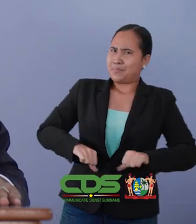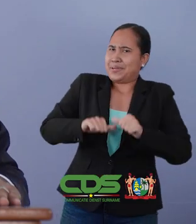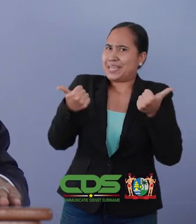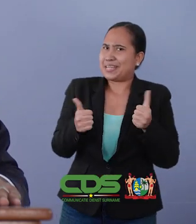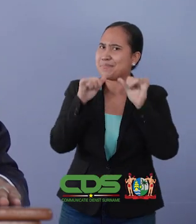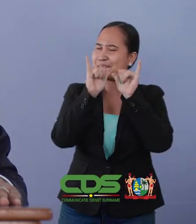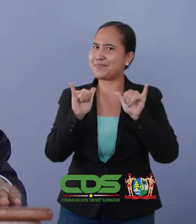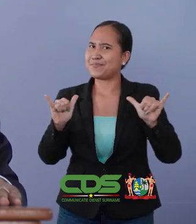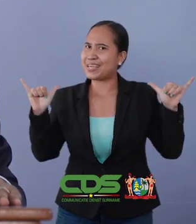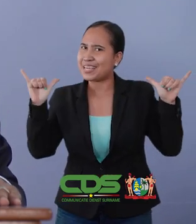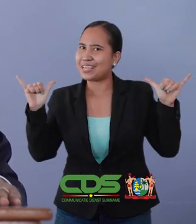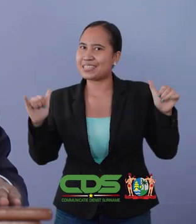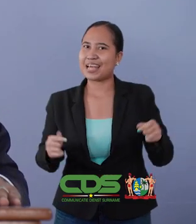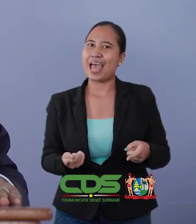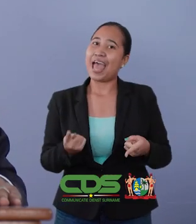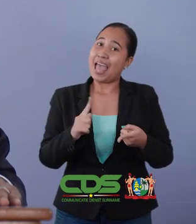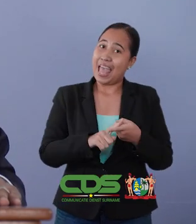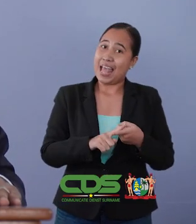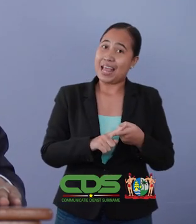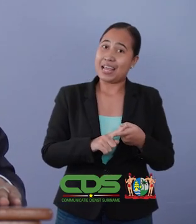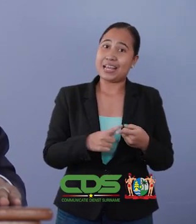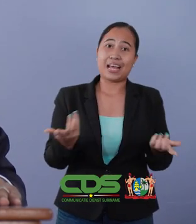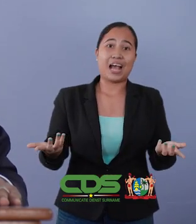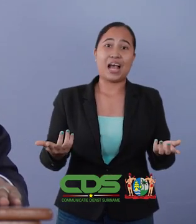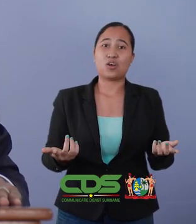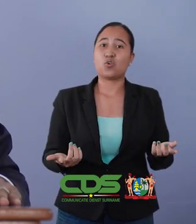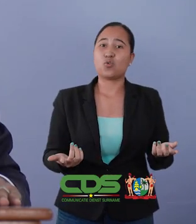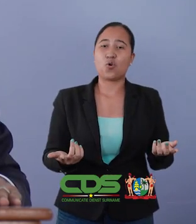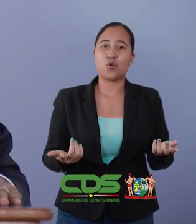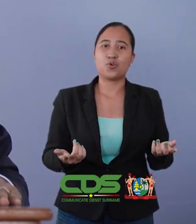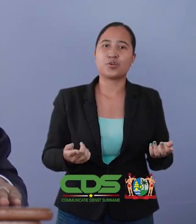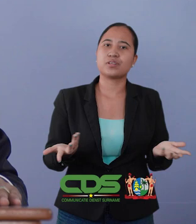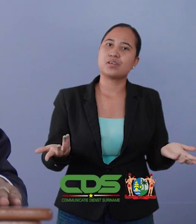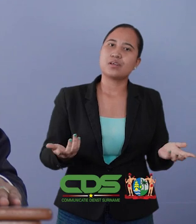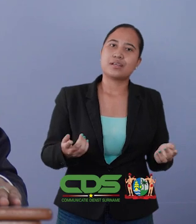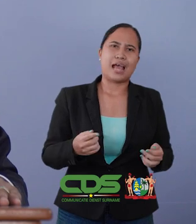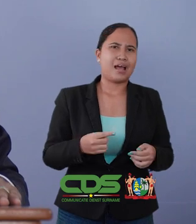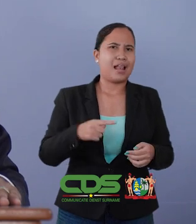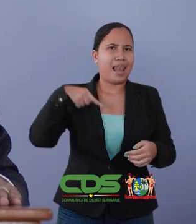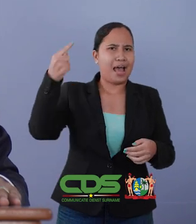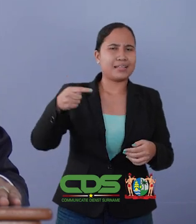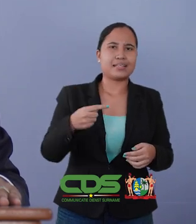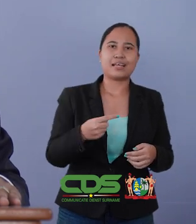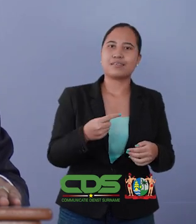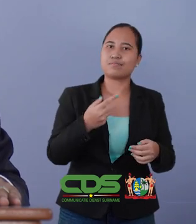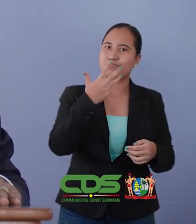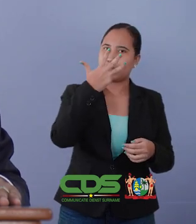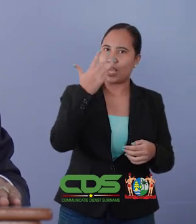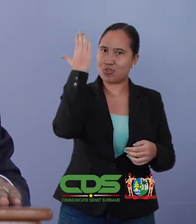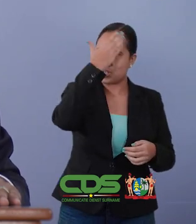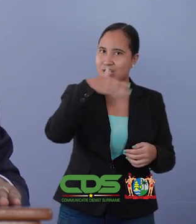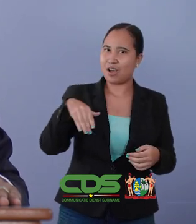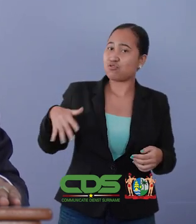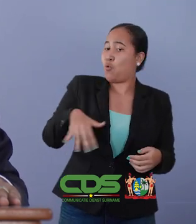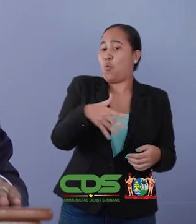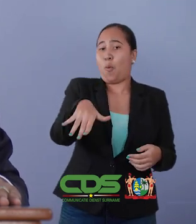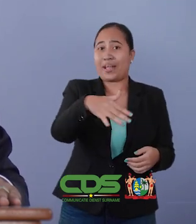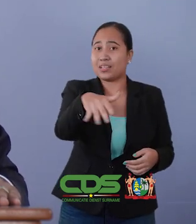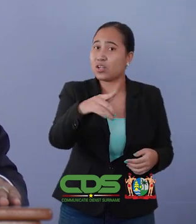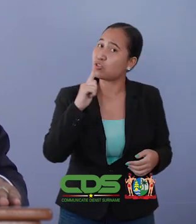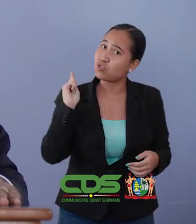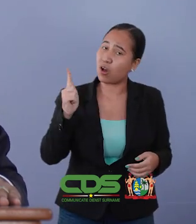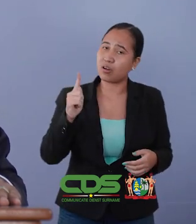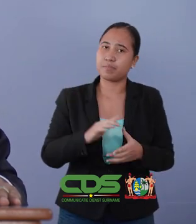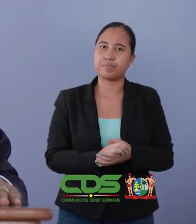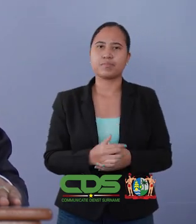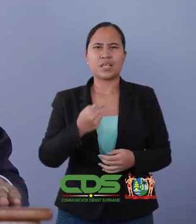feesten en overtreden het uitgaansverbod. Ik doe bij deze een dringende oproep op elke